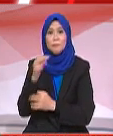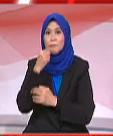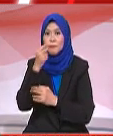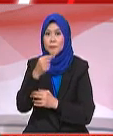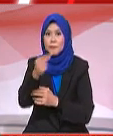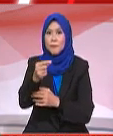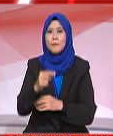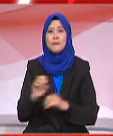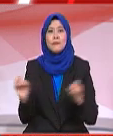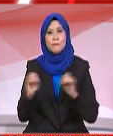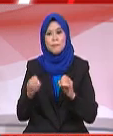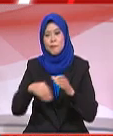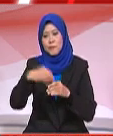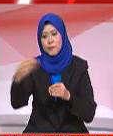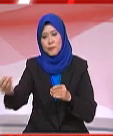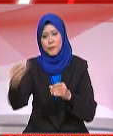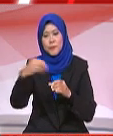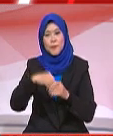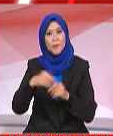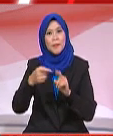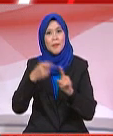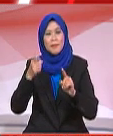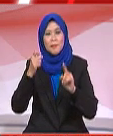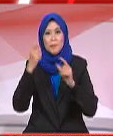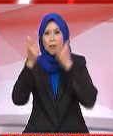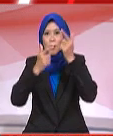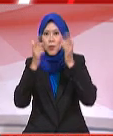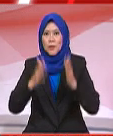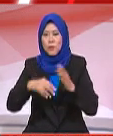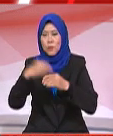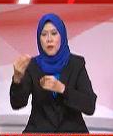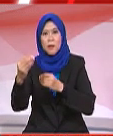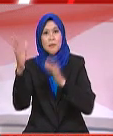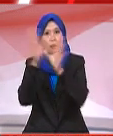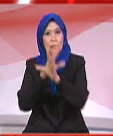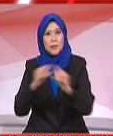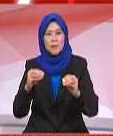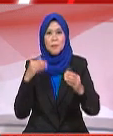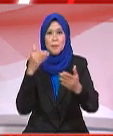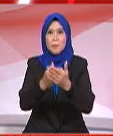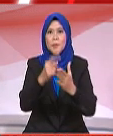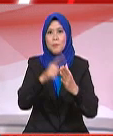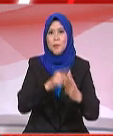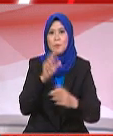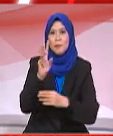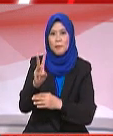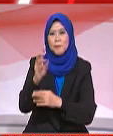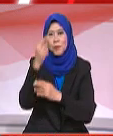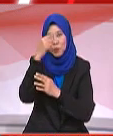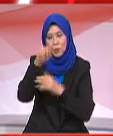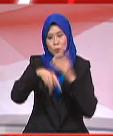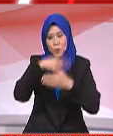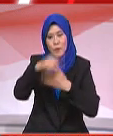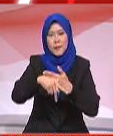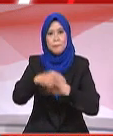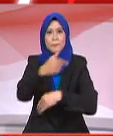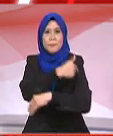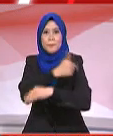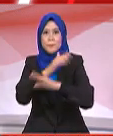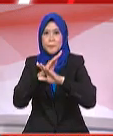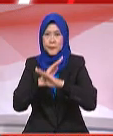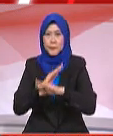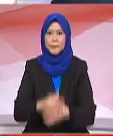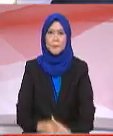sekurang-kurangnya tiada pergerakan melibatkan pelancongan luar Sarawak sehingga Jun bagi memberi ruang kepada program pemvaksinan.